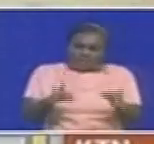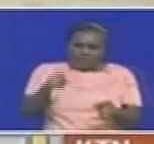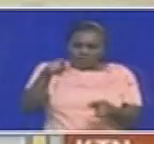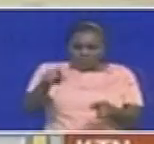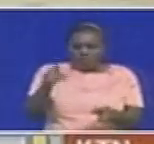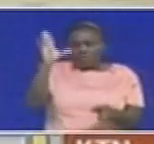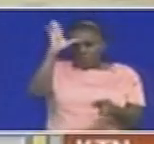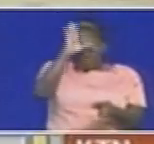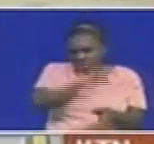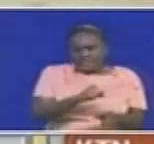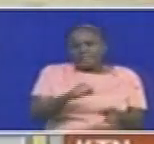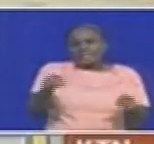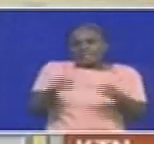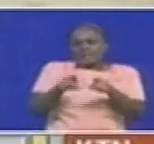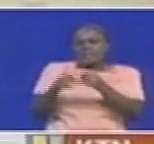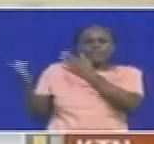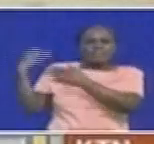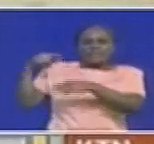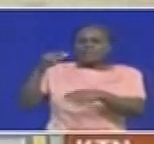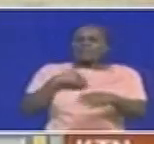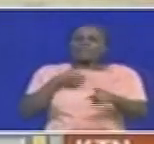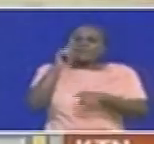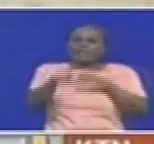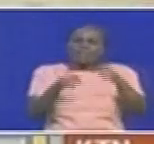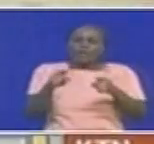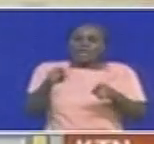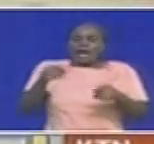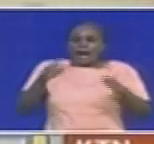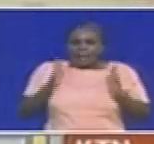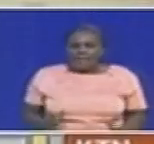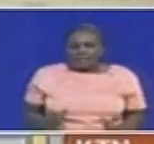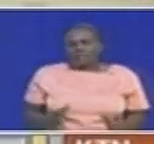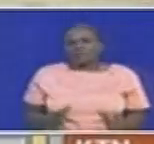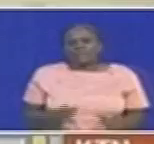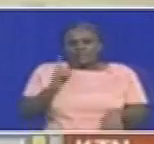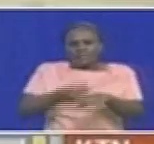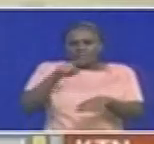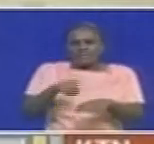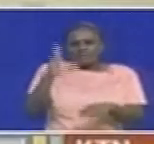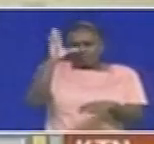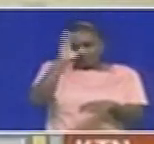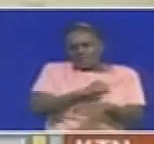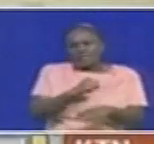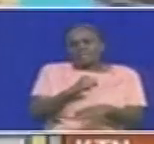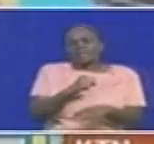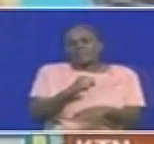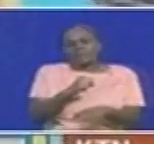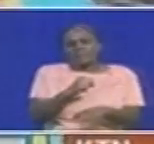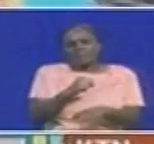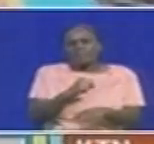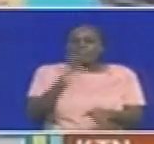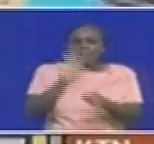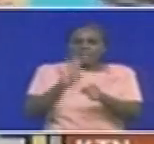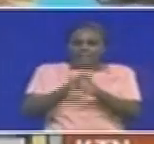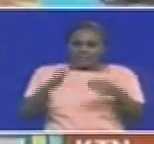kuacha kinyume na awali, ambapo kulikuwa na uhuru wa kumshtaki mchumba kumlipa mwenzake anapokosa kumuoa au kuolewa naye. Watu